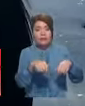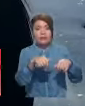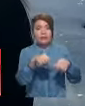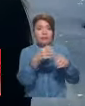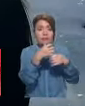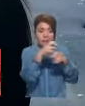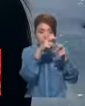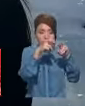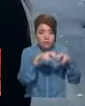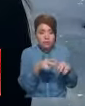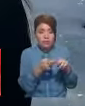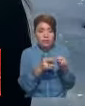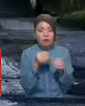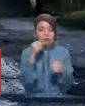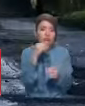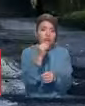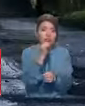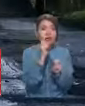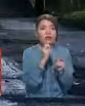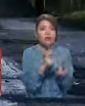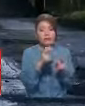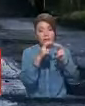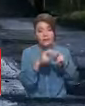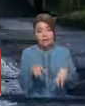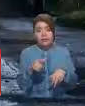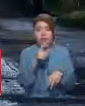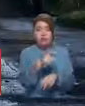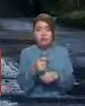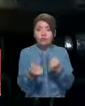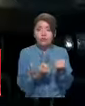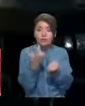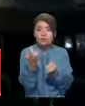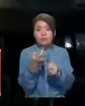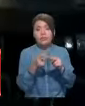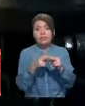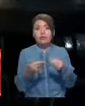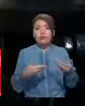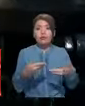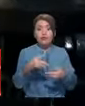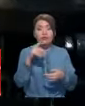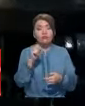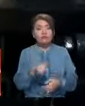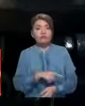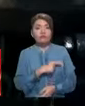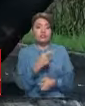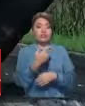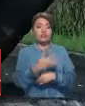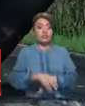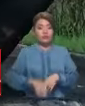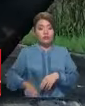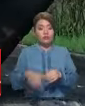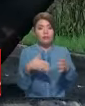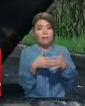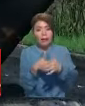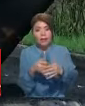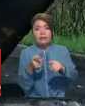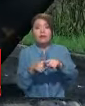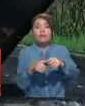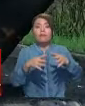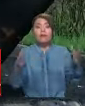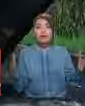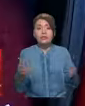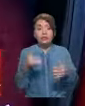и проверяют уже качество самого асфальта. Теперь возмущение автомобилистов и пешеходов вызывают разве что перекрытые участки улиц, но в основном относятся